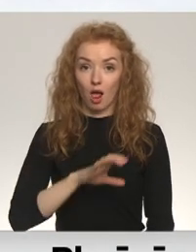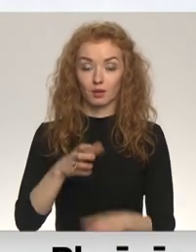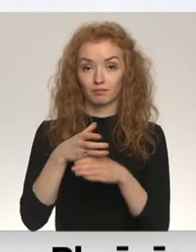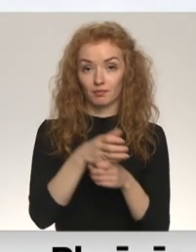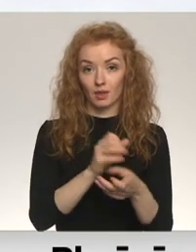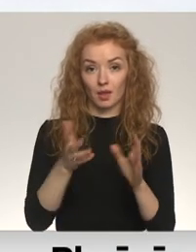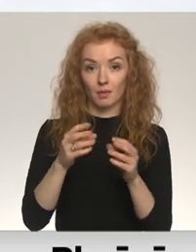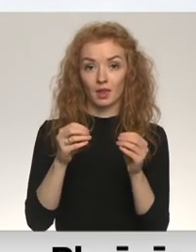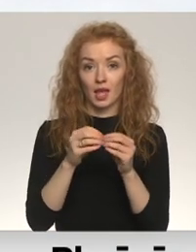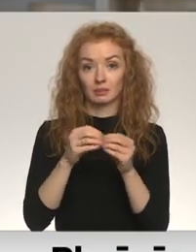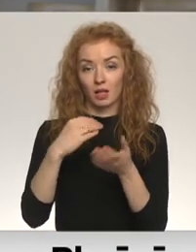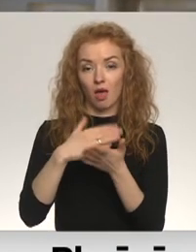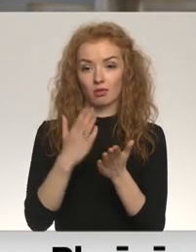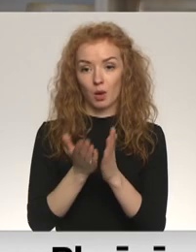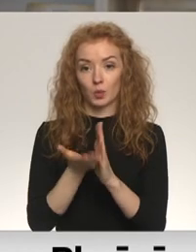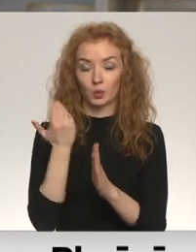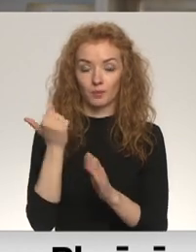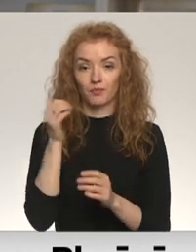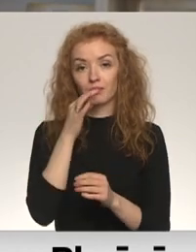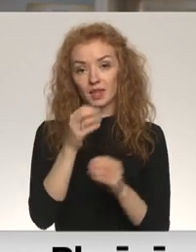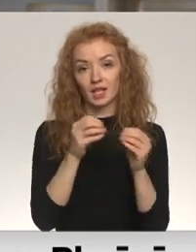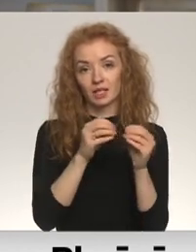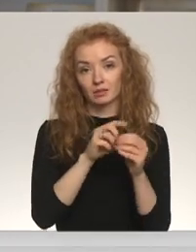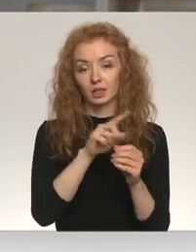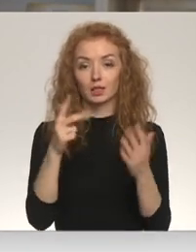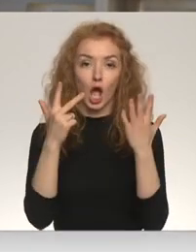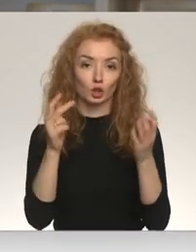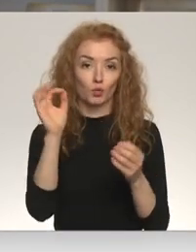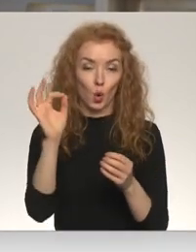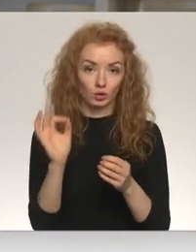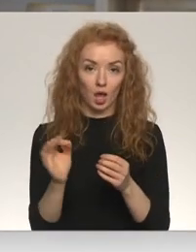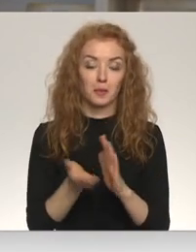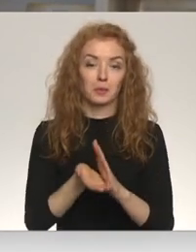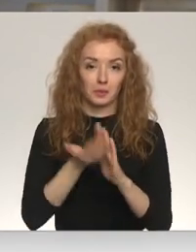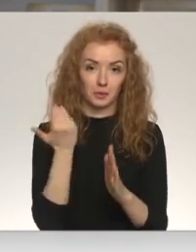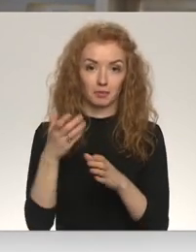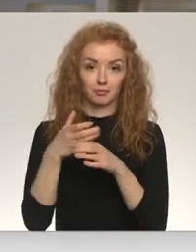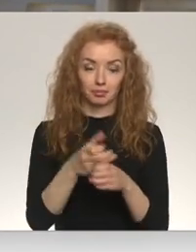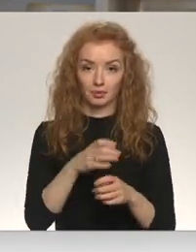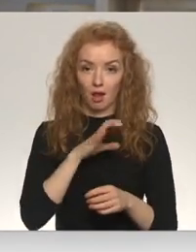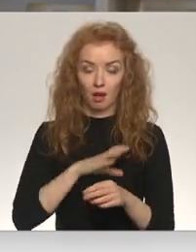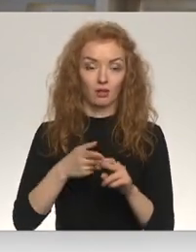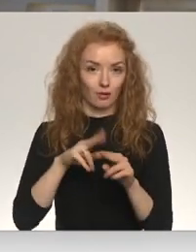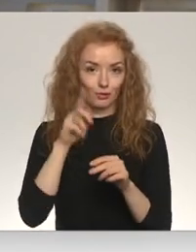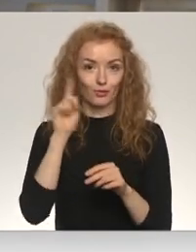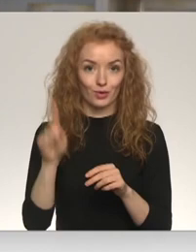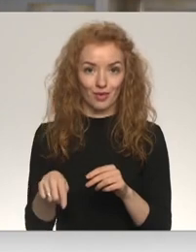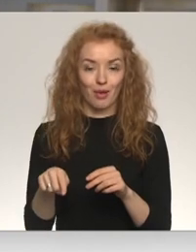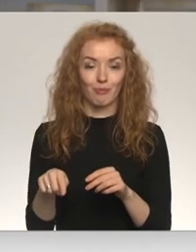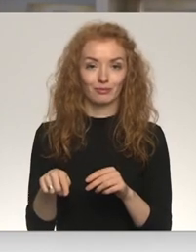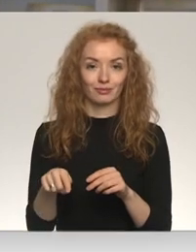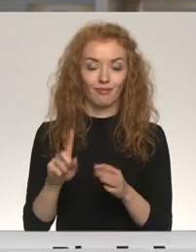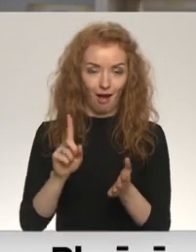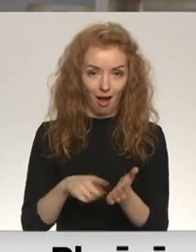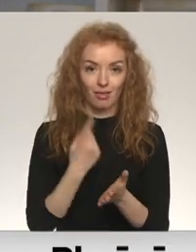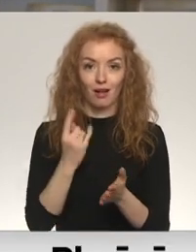par aptuveni desmito daļu. Plus mīnus 10% līdz 8% būtu šis samazinājums, un, protams, nu, tad šajā gadījumā